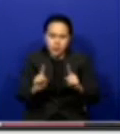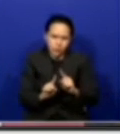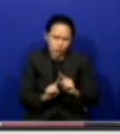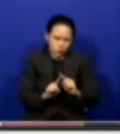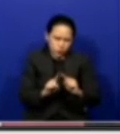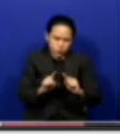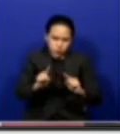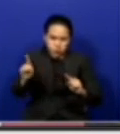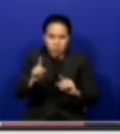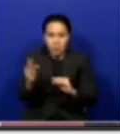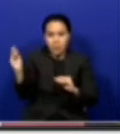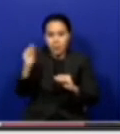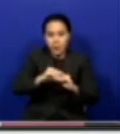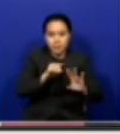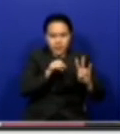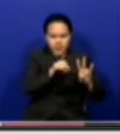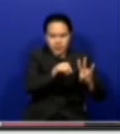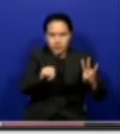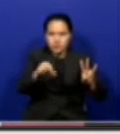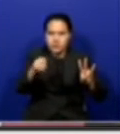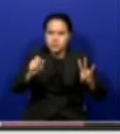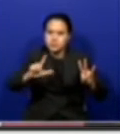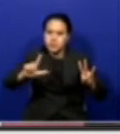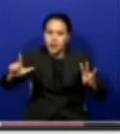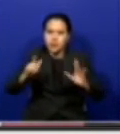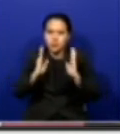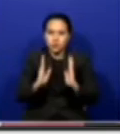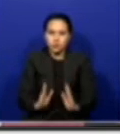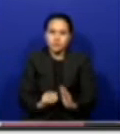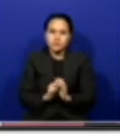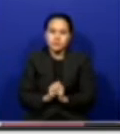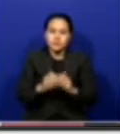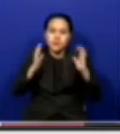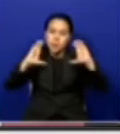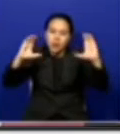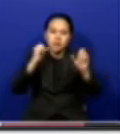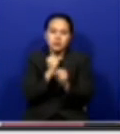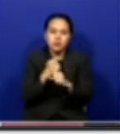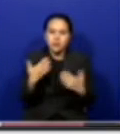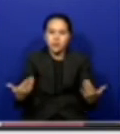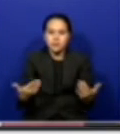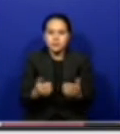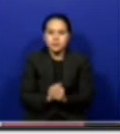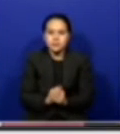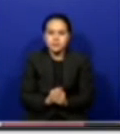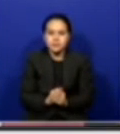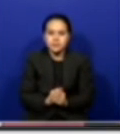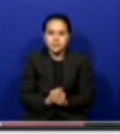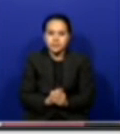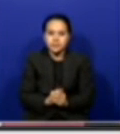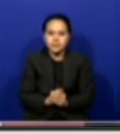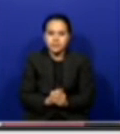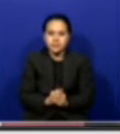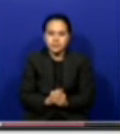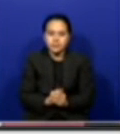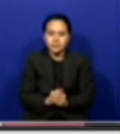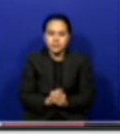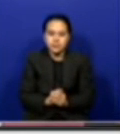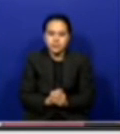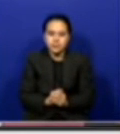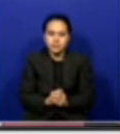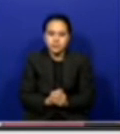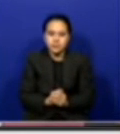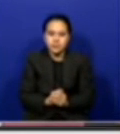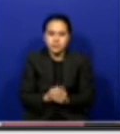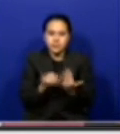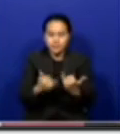นถึง 7-10 ล้านคนรัฐบาลจะทำอย่างไรท่านประธานคะเพื่อเป็นหลักฐาน